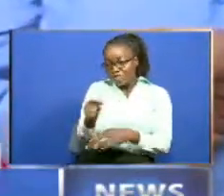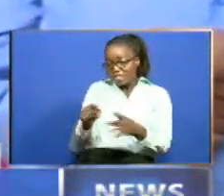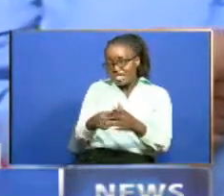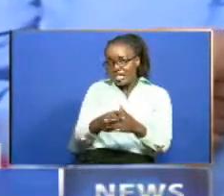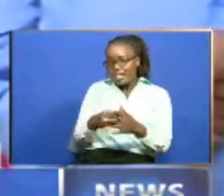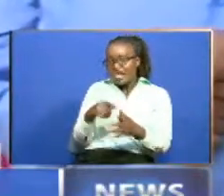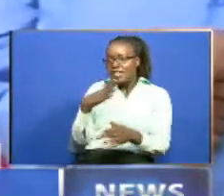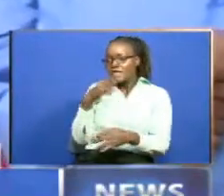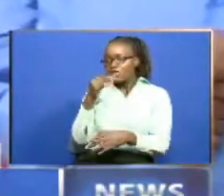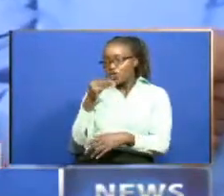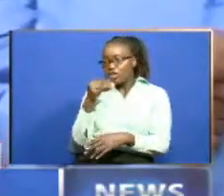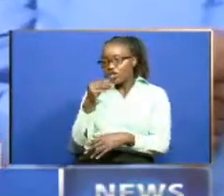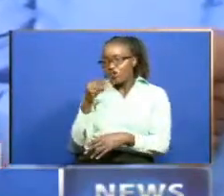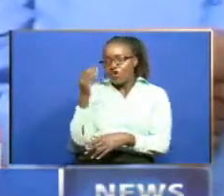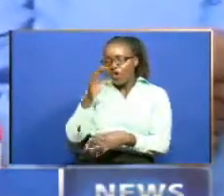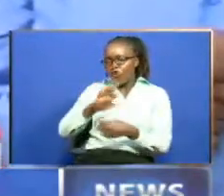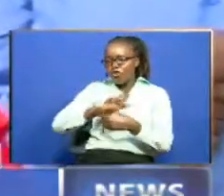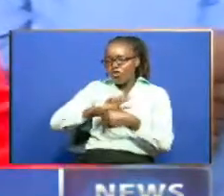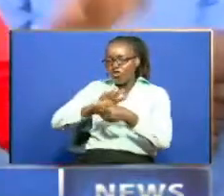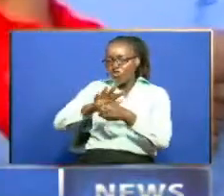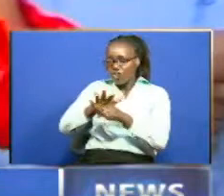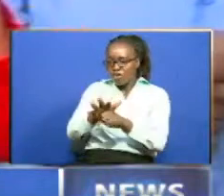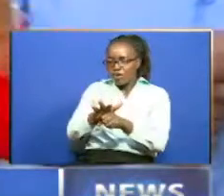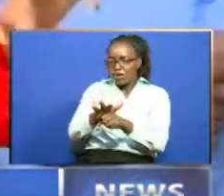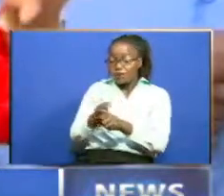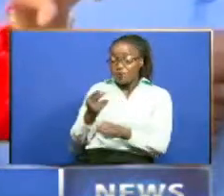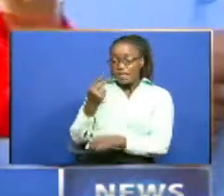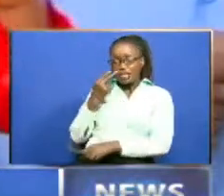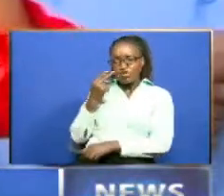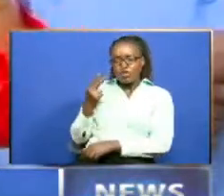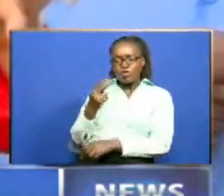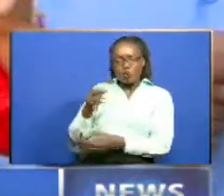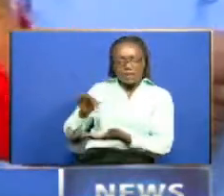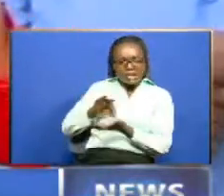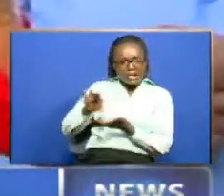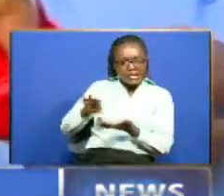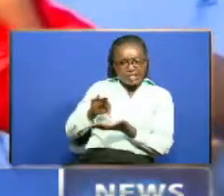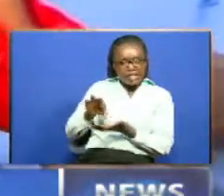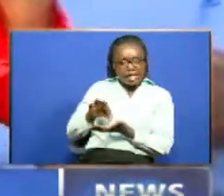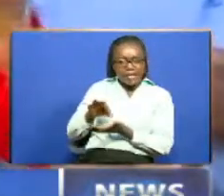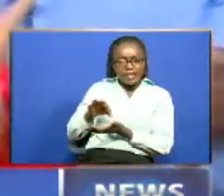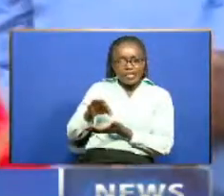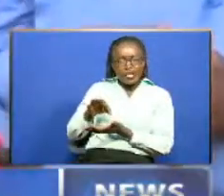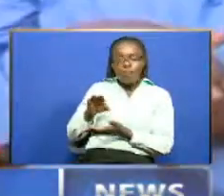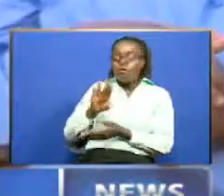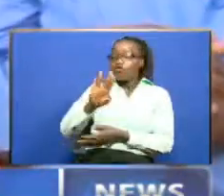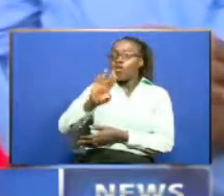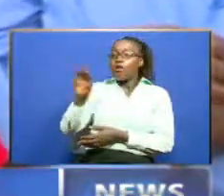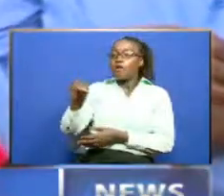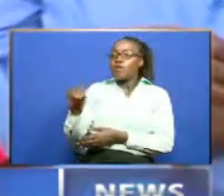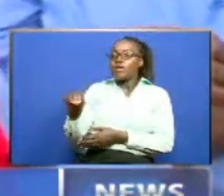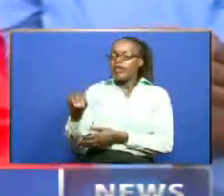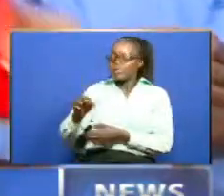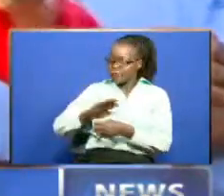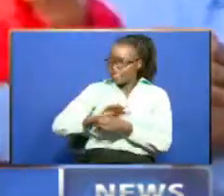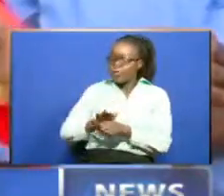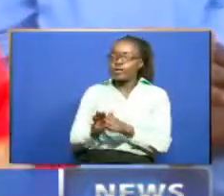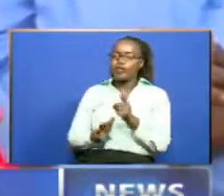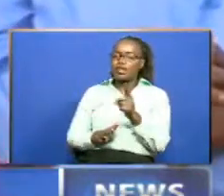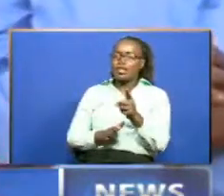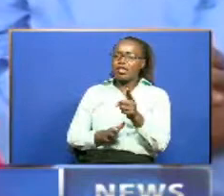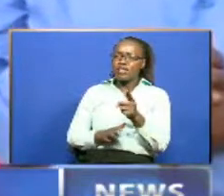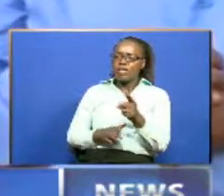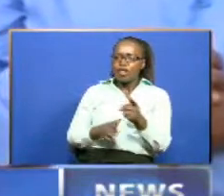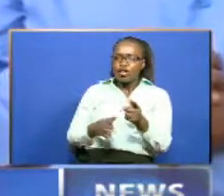wakiongea maneno ya corona. Mukaona chai inakunywa ya milioni 4 maneno ya corona. Nyinyi